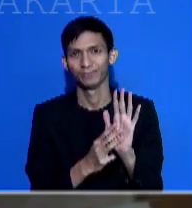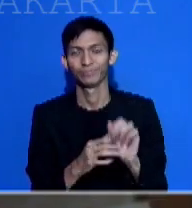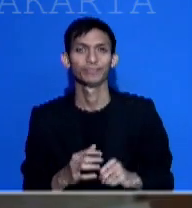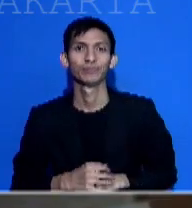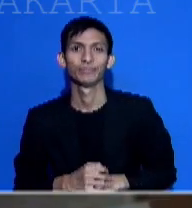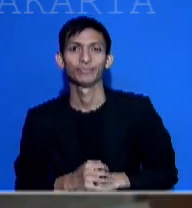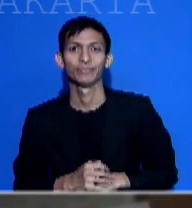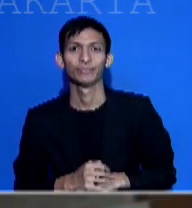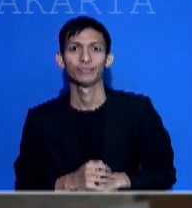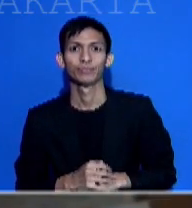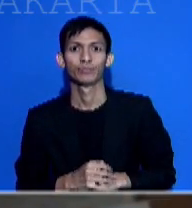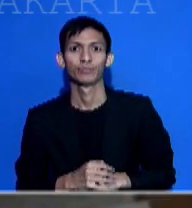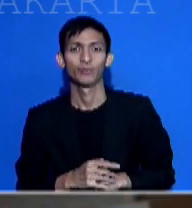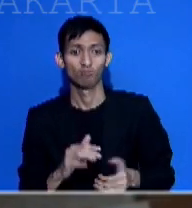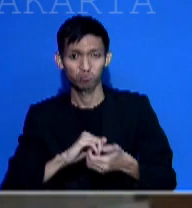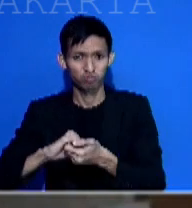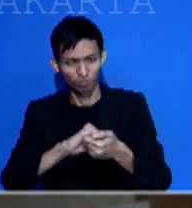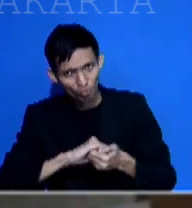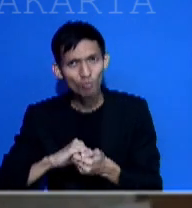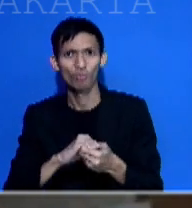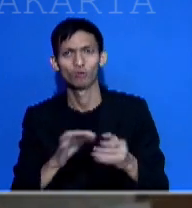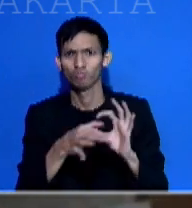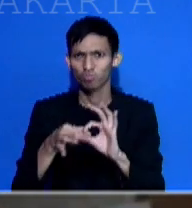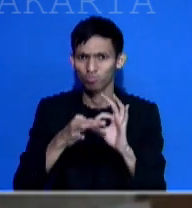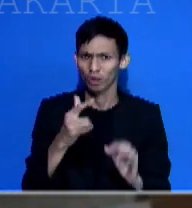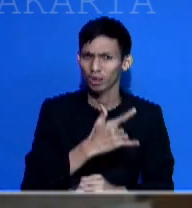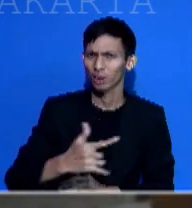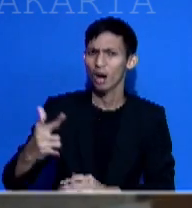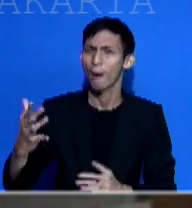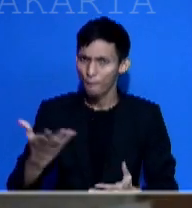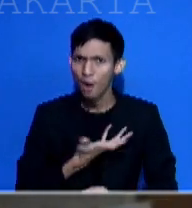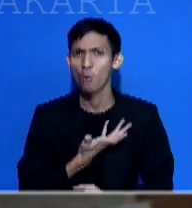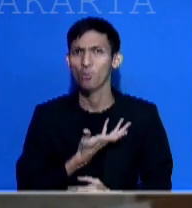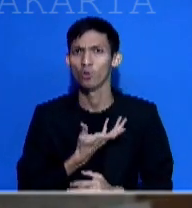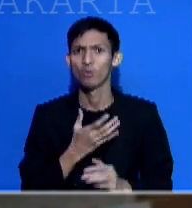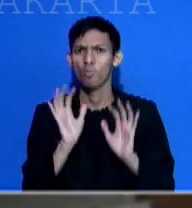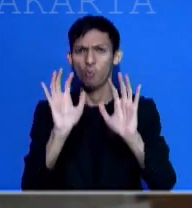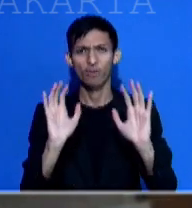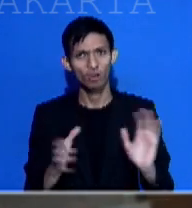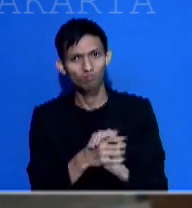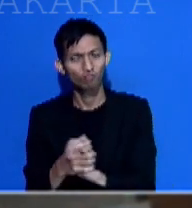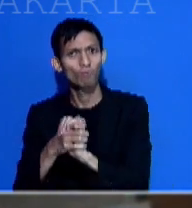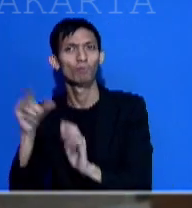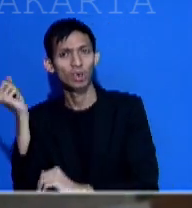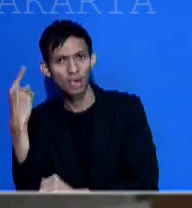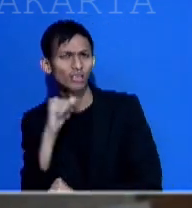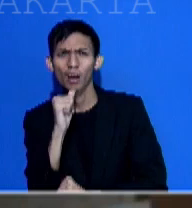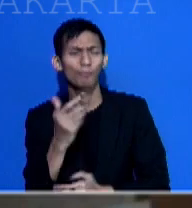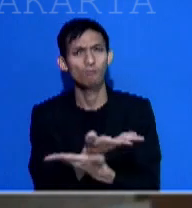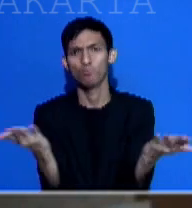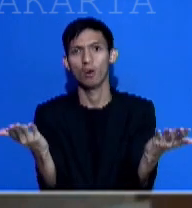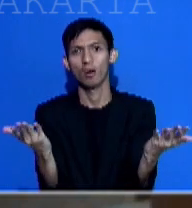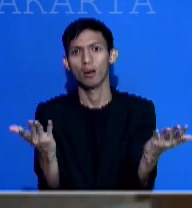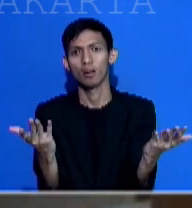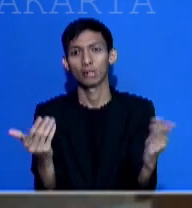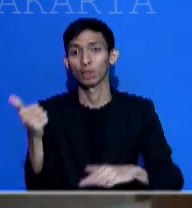Sinergi kolaborasi yang tetap harmonis, yang luar biasa kepada pemerintah. Siapapun yang akan menjadi